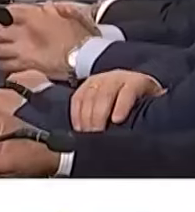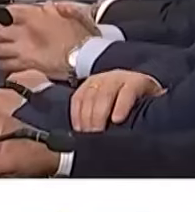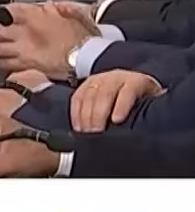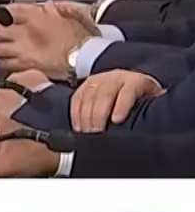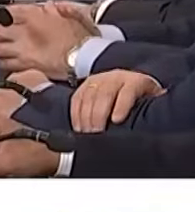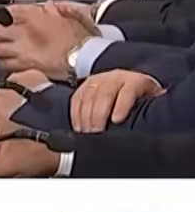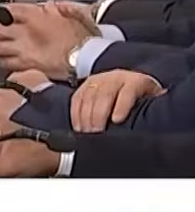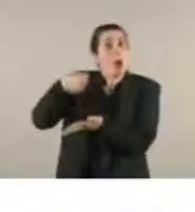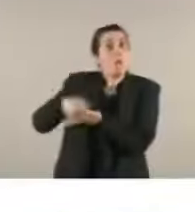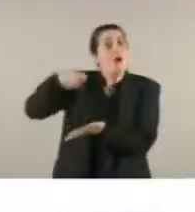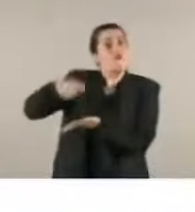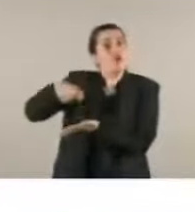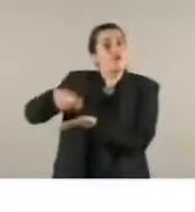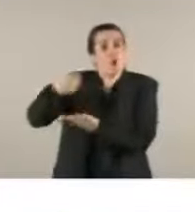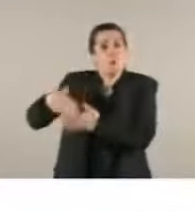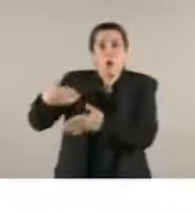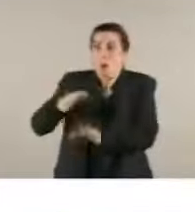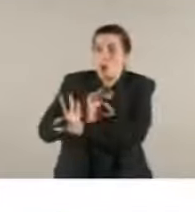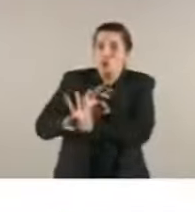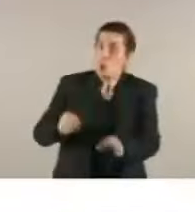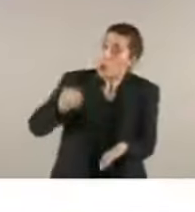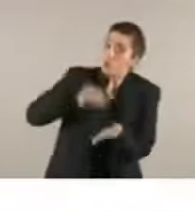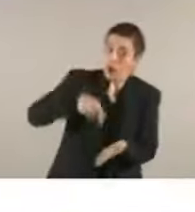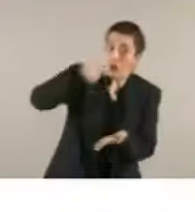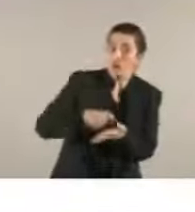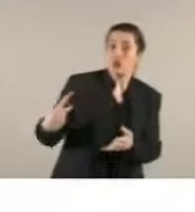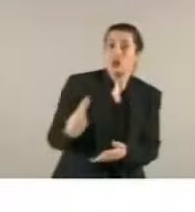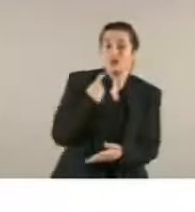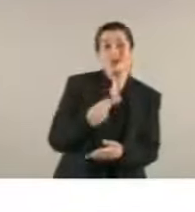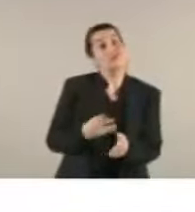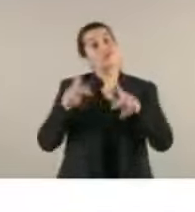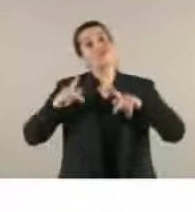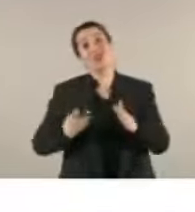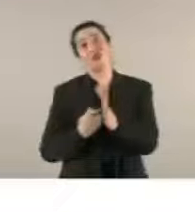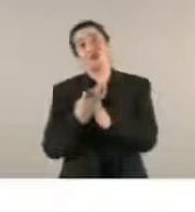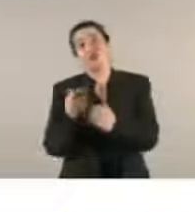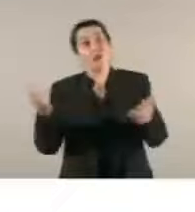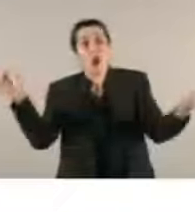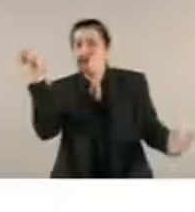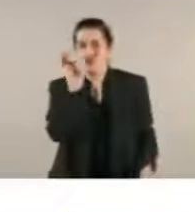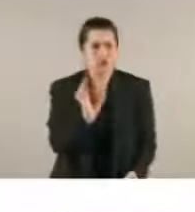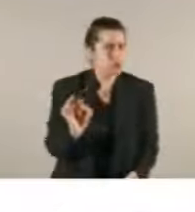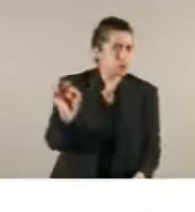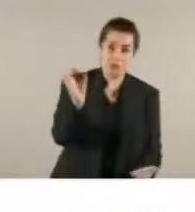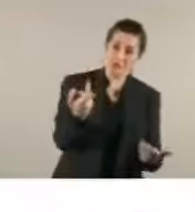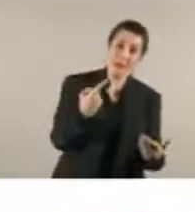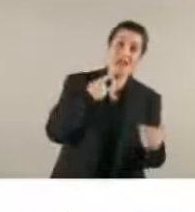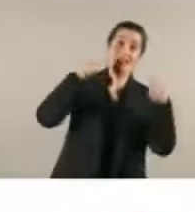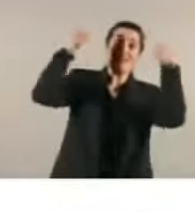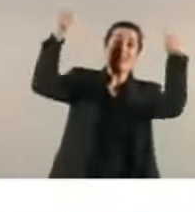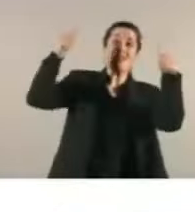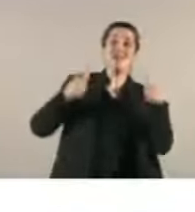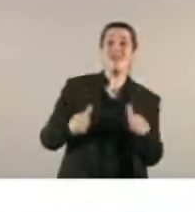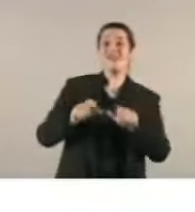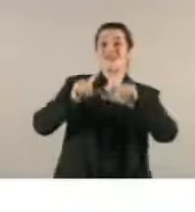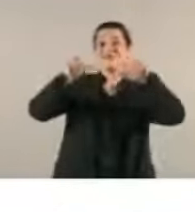πύχη αυτής της αναμέτρησης. Η δεύτερη θέση και ένα ποσοστό σίγουρα πάνω από 17% είναι ο εκλογικός πύχης για το ΣΥΡΙΖΑ σε αυτές τις εκλογές,